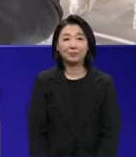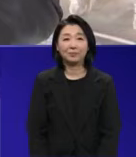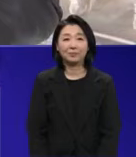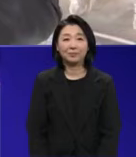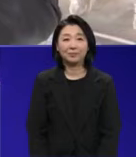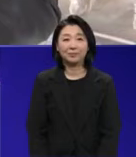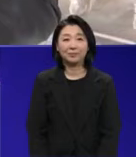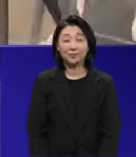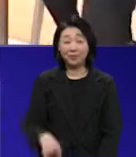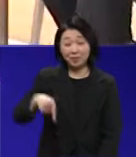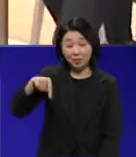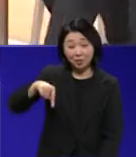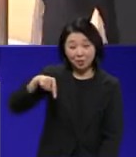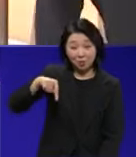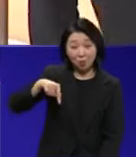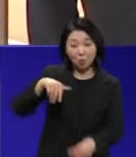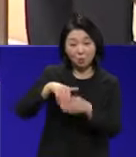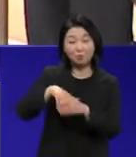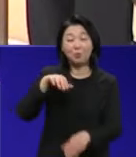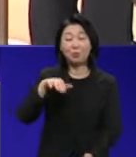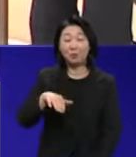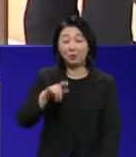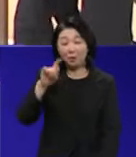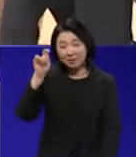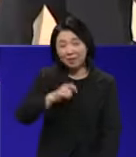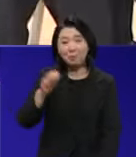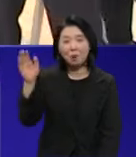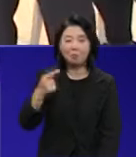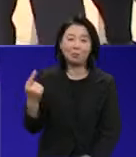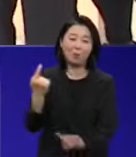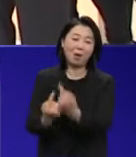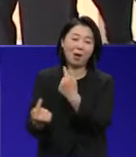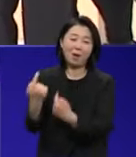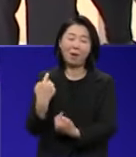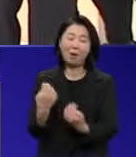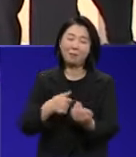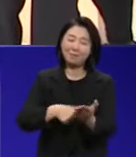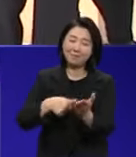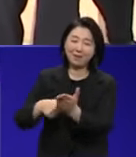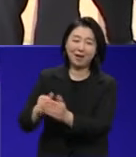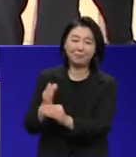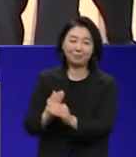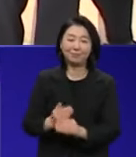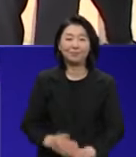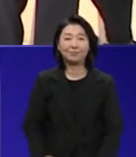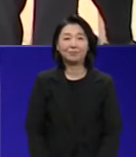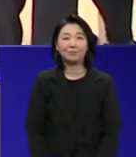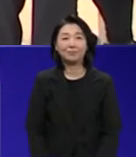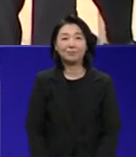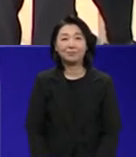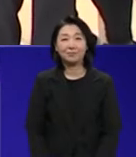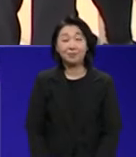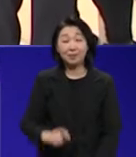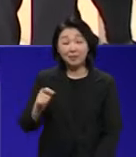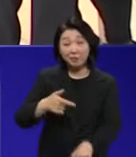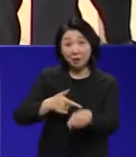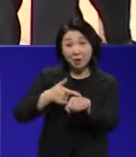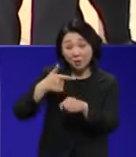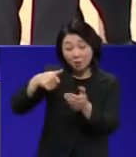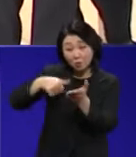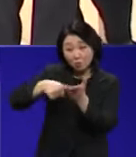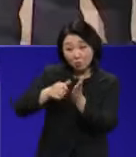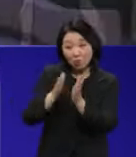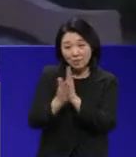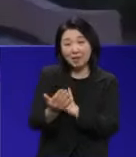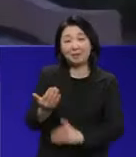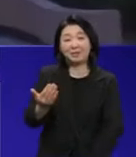네, 제가 나와 있는 이곳 투표소에도 이른 새벽부터 많은 유권자들의 발걸음이 이어지고 있습니다. 새벽 6시 투표가